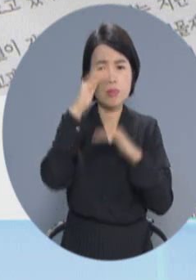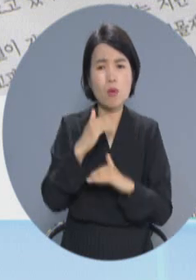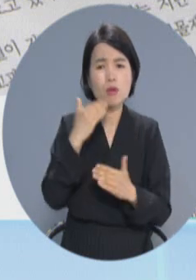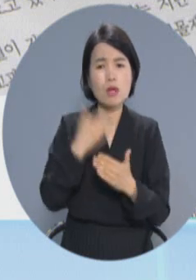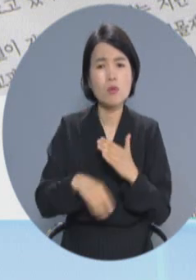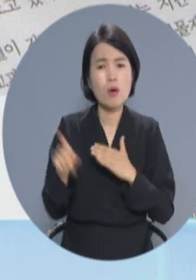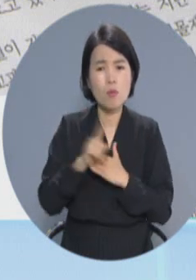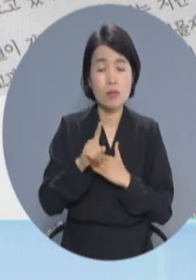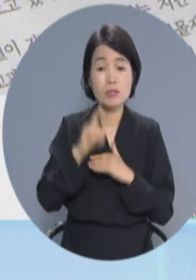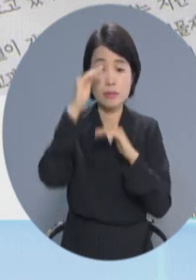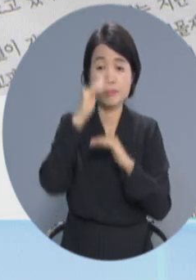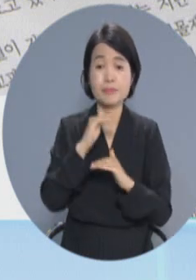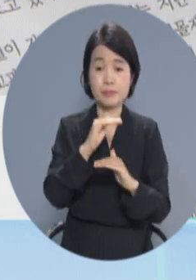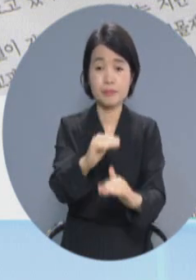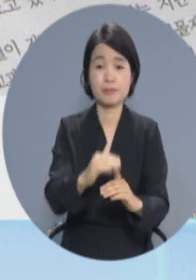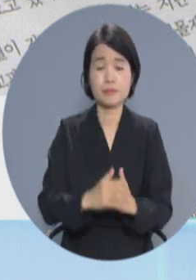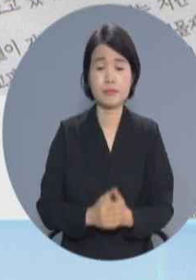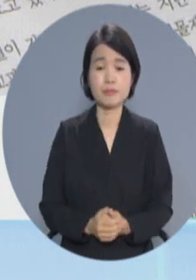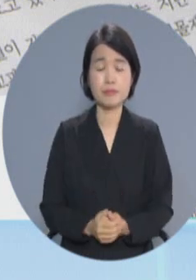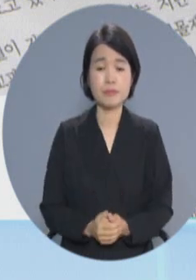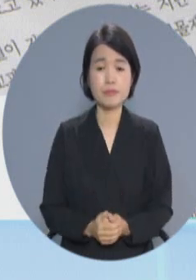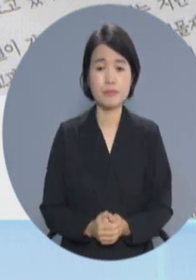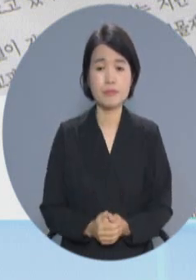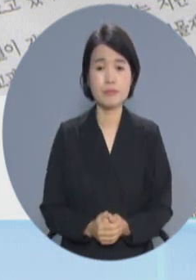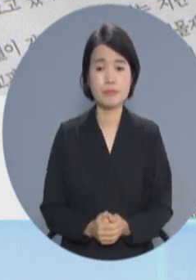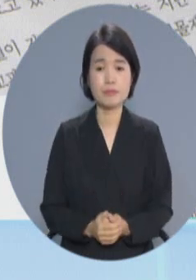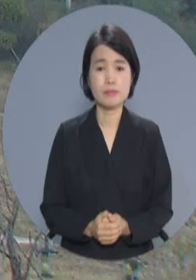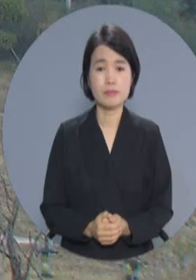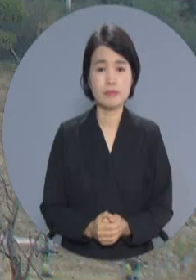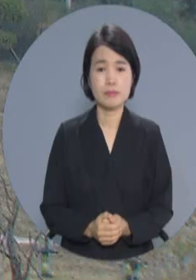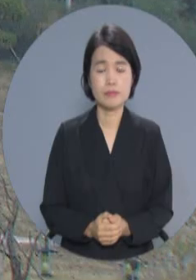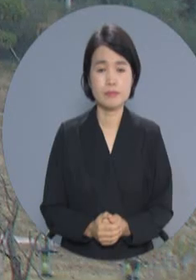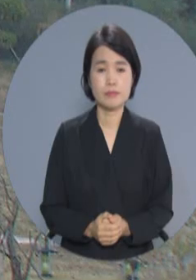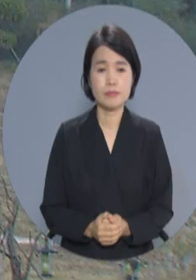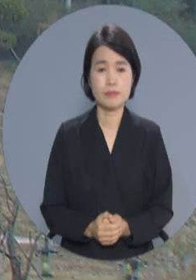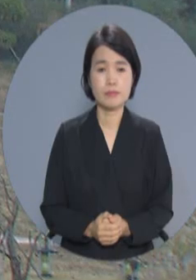남아있는지 이어서 우종훈 기자가 취재했습니다.